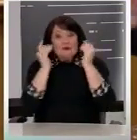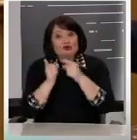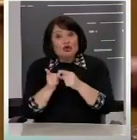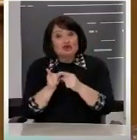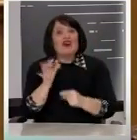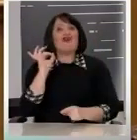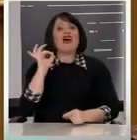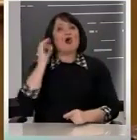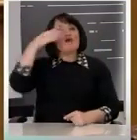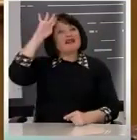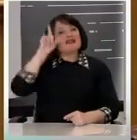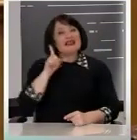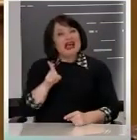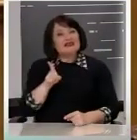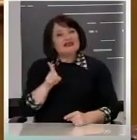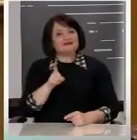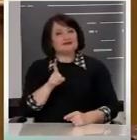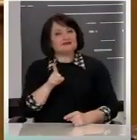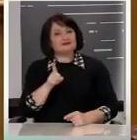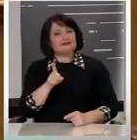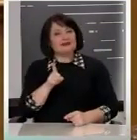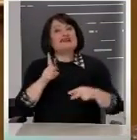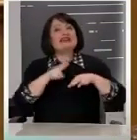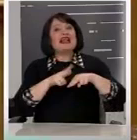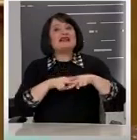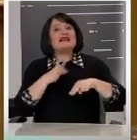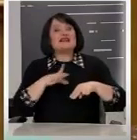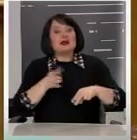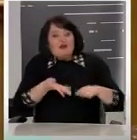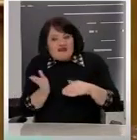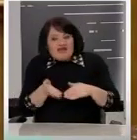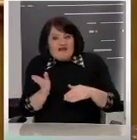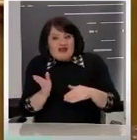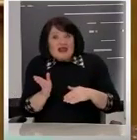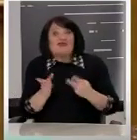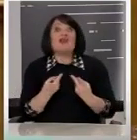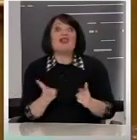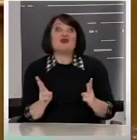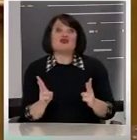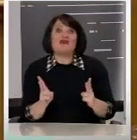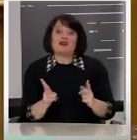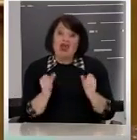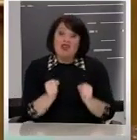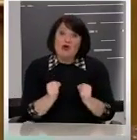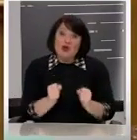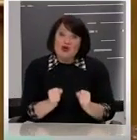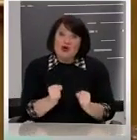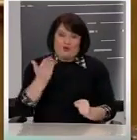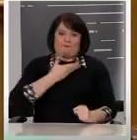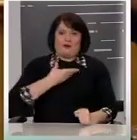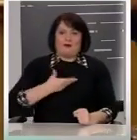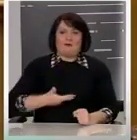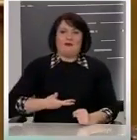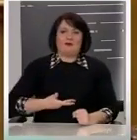από τον Φαραώ όταν οι Ισραηλίτες ήθελαν να φύγουν και δεν τους επέτρεπε ο Φαραώς και